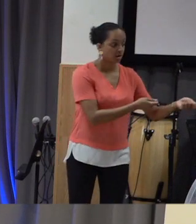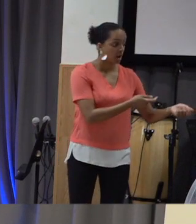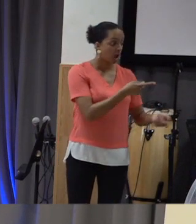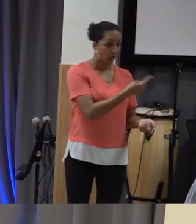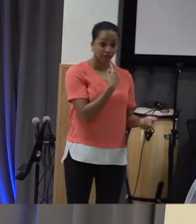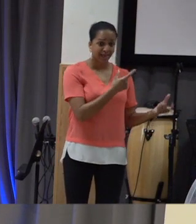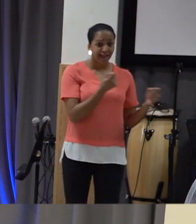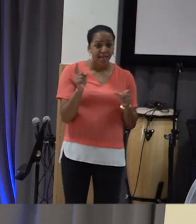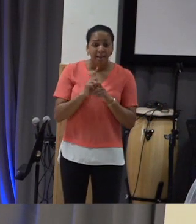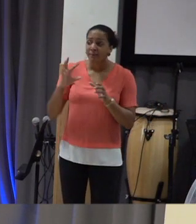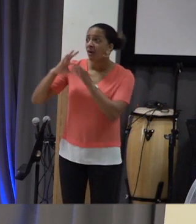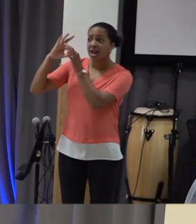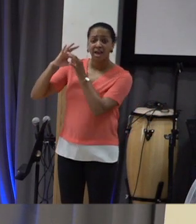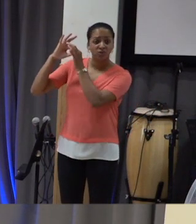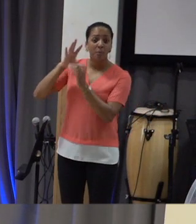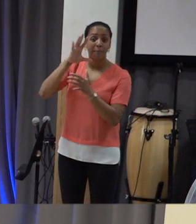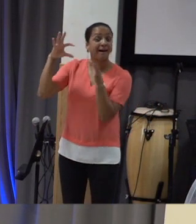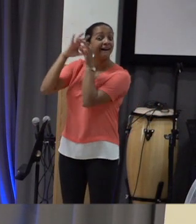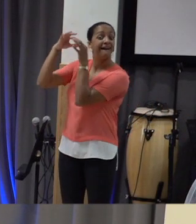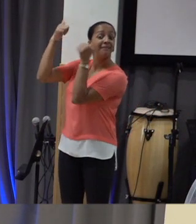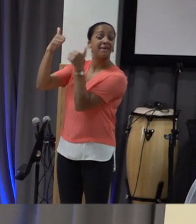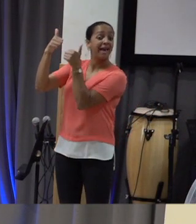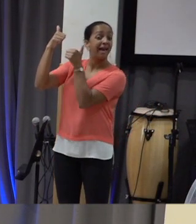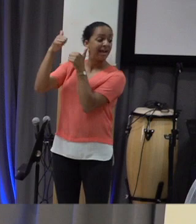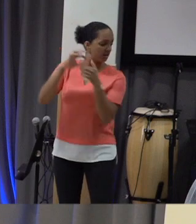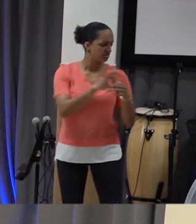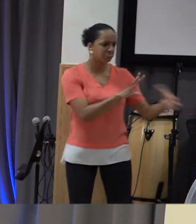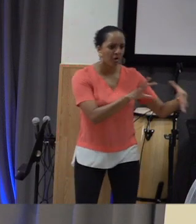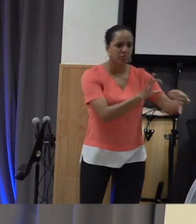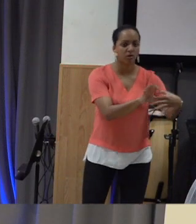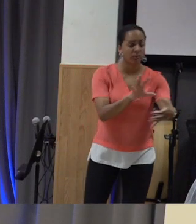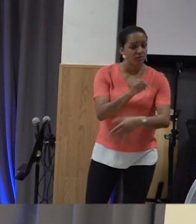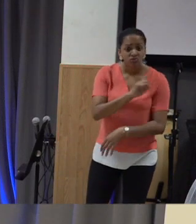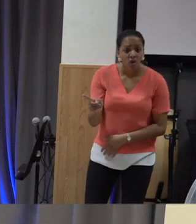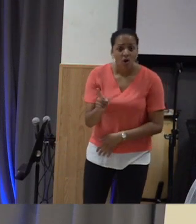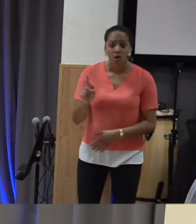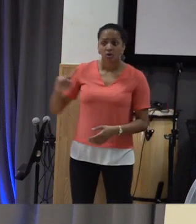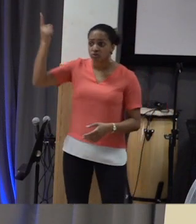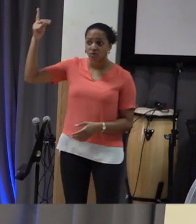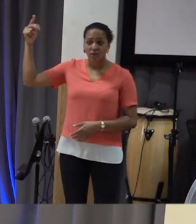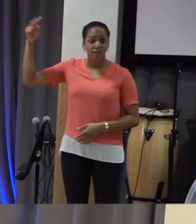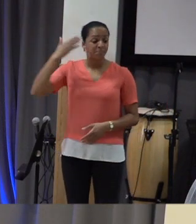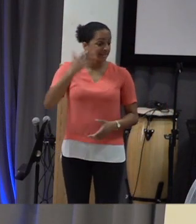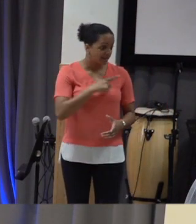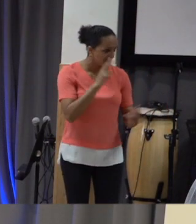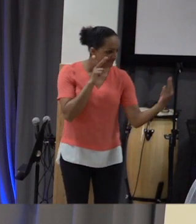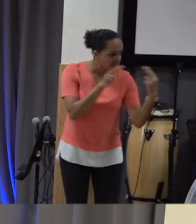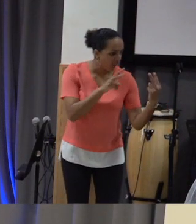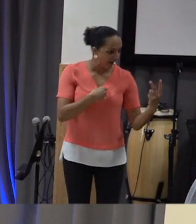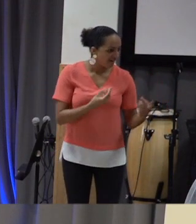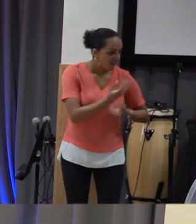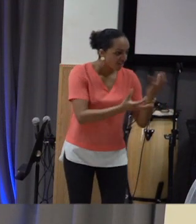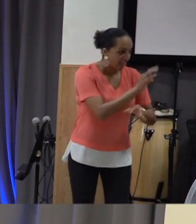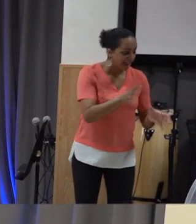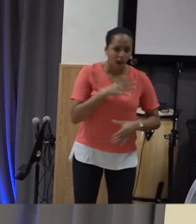avec lui. Si tu n'aimes pas ton frère que tu vois, comment aimeras-tu Dieu que tu ne vois pas? Si tu n'honores pas ton frère que tu